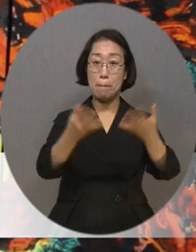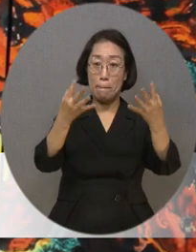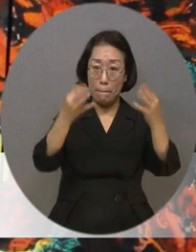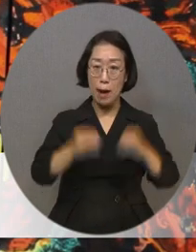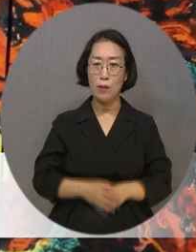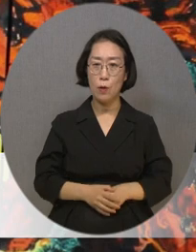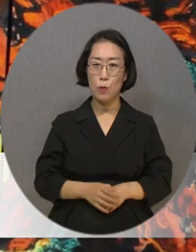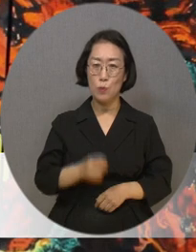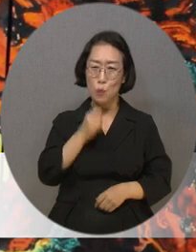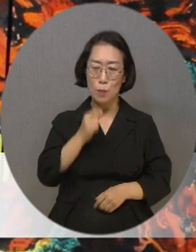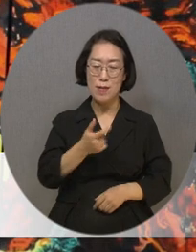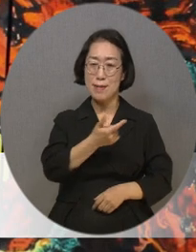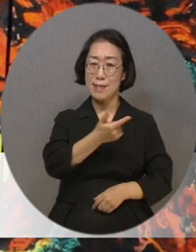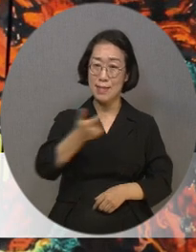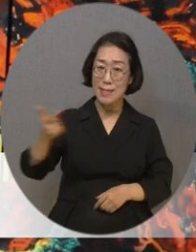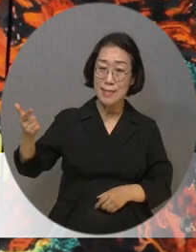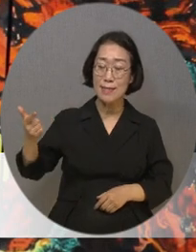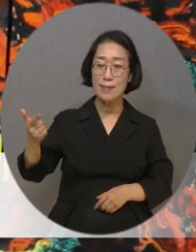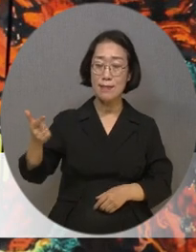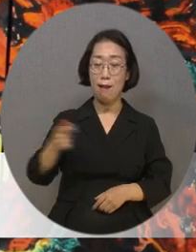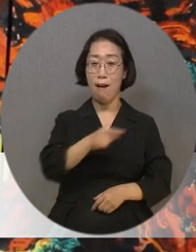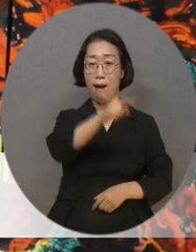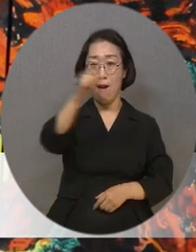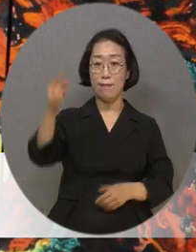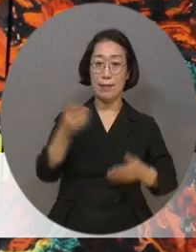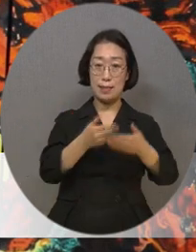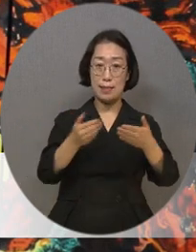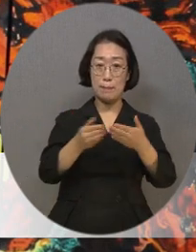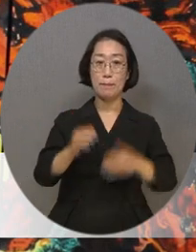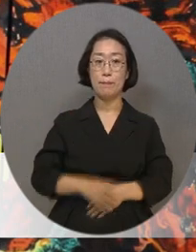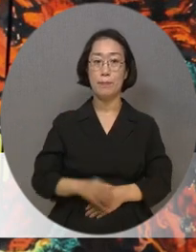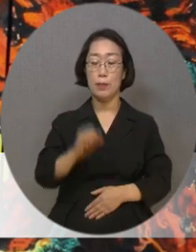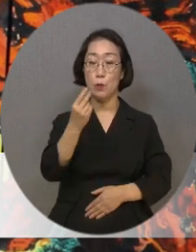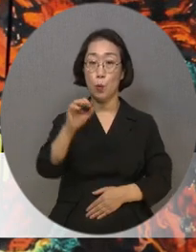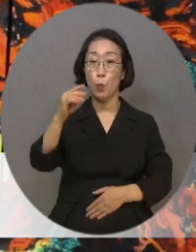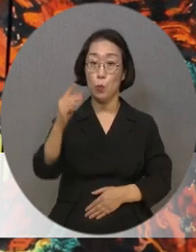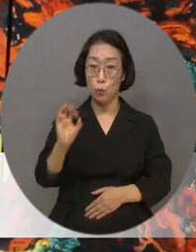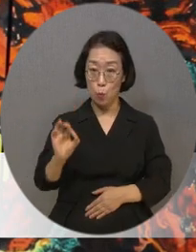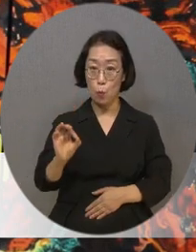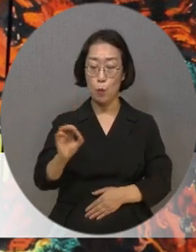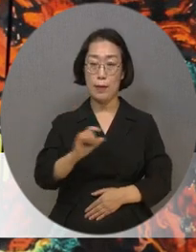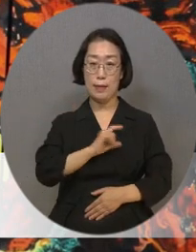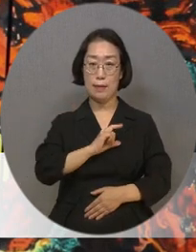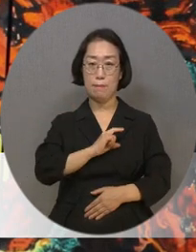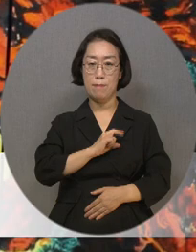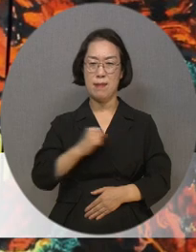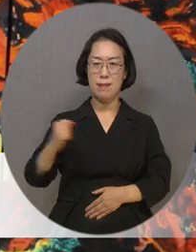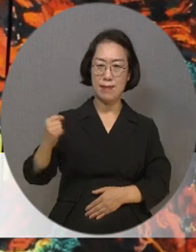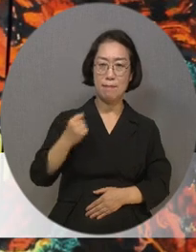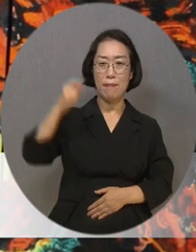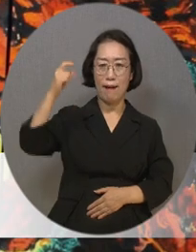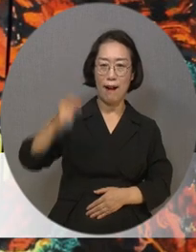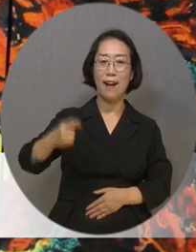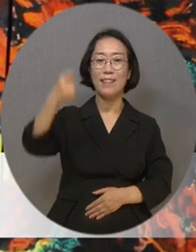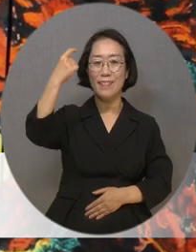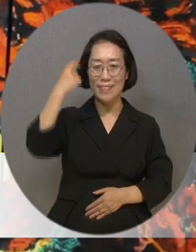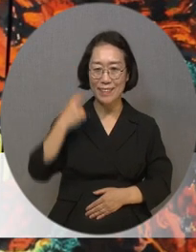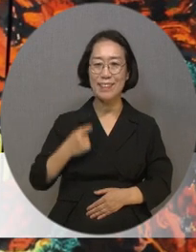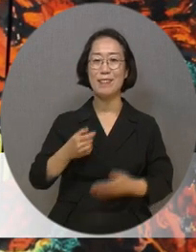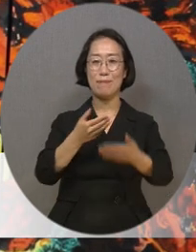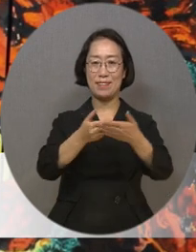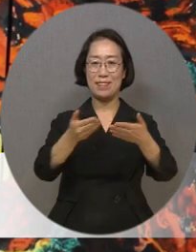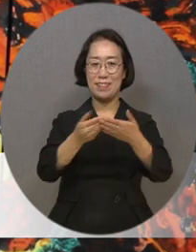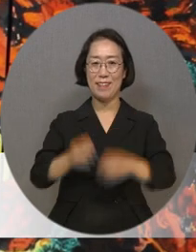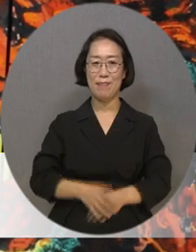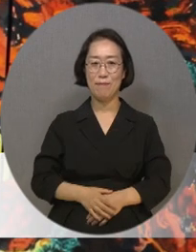어떤 그 큰 그림을 통해서 그 용송이라는 주제가 에너지가 넘치는 부분이면 쓰겠다. 그래서 조금 어떻게